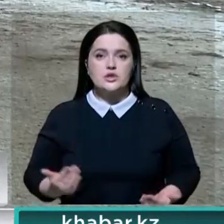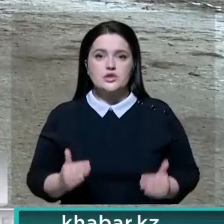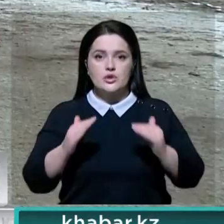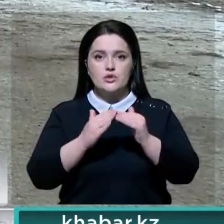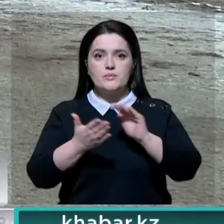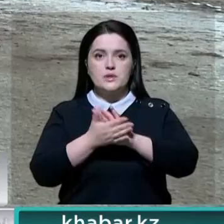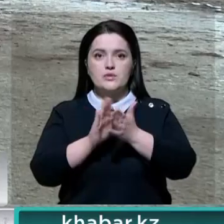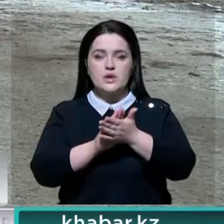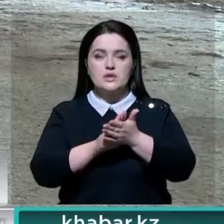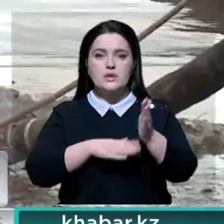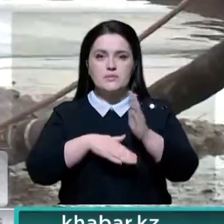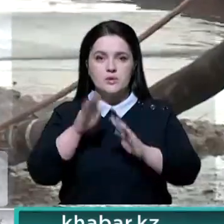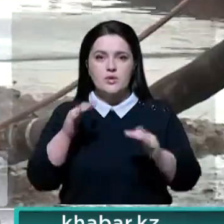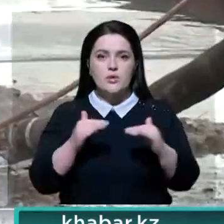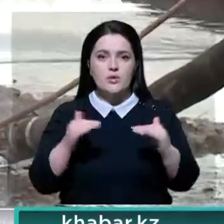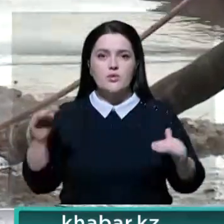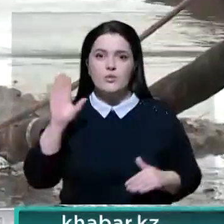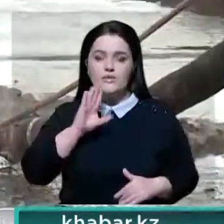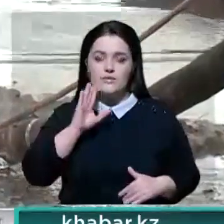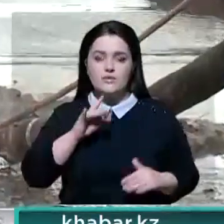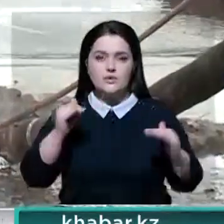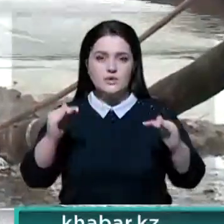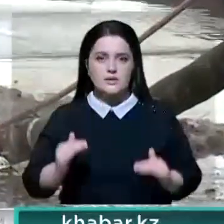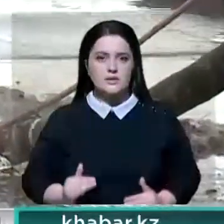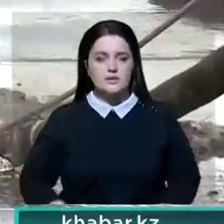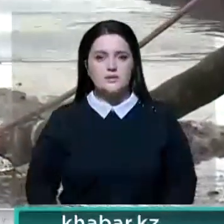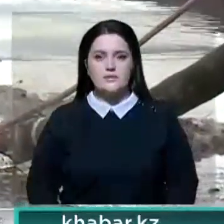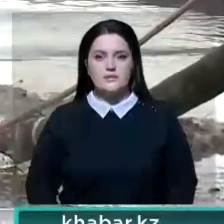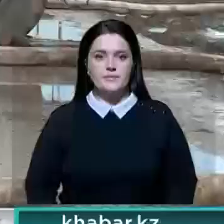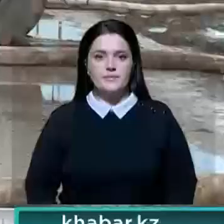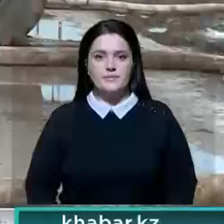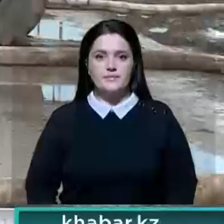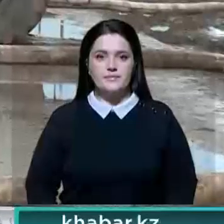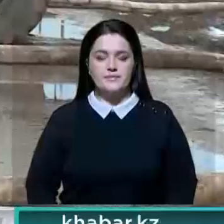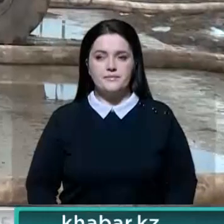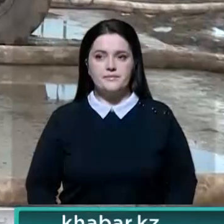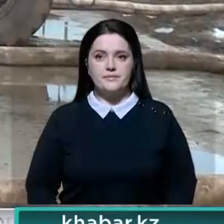51 жилой дом, ситуация стабилизировалась, уровень воды пошел на спад.